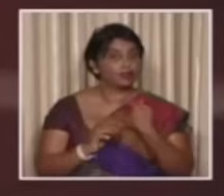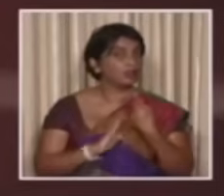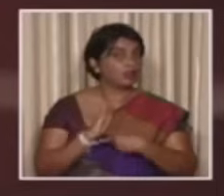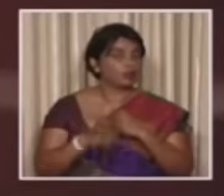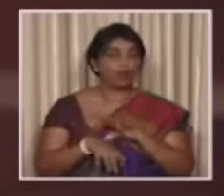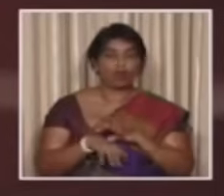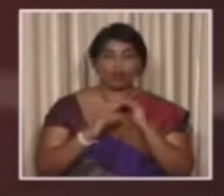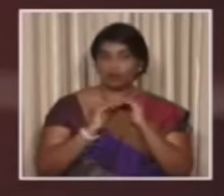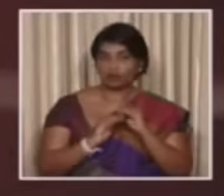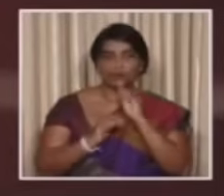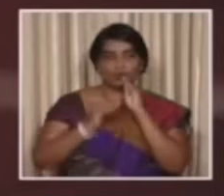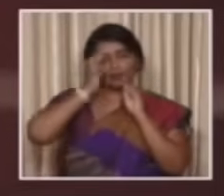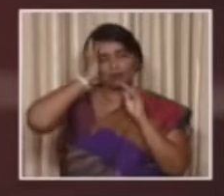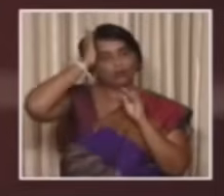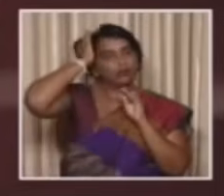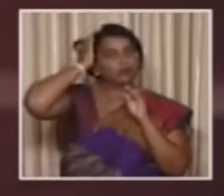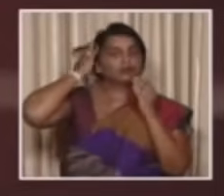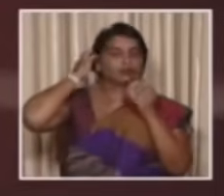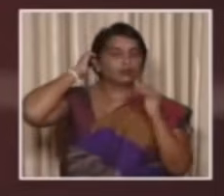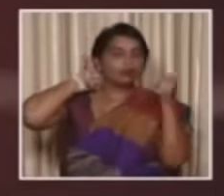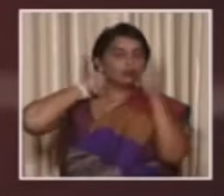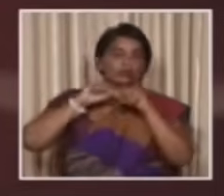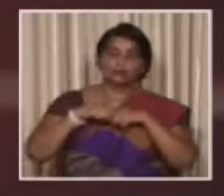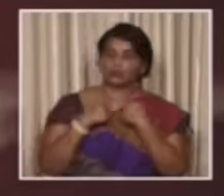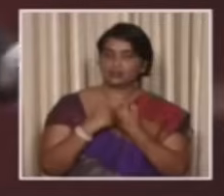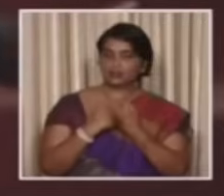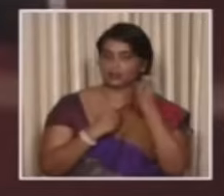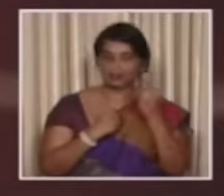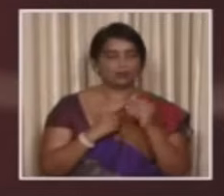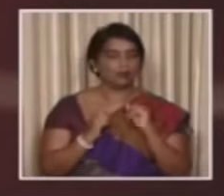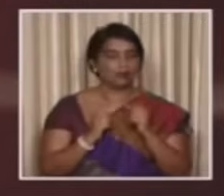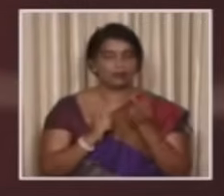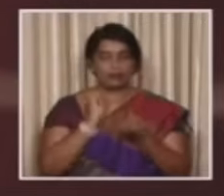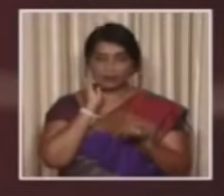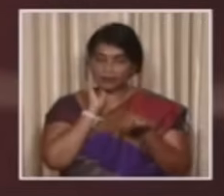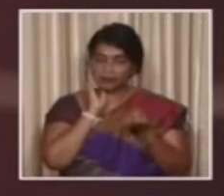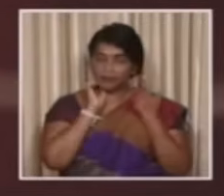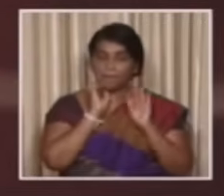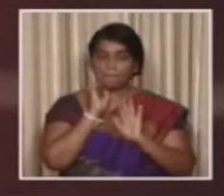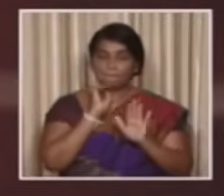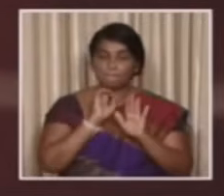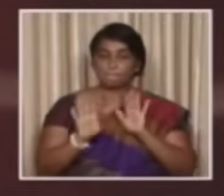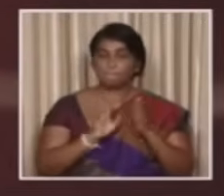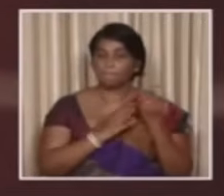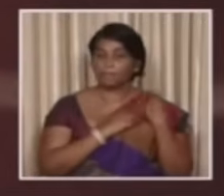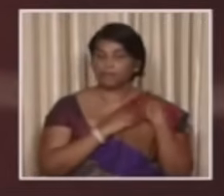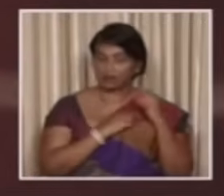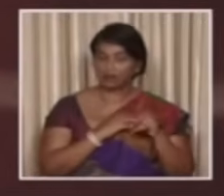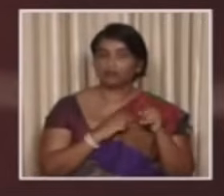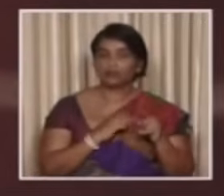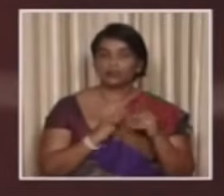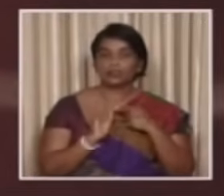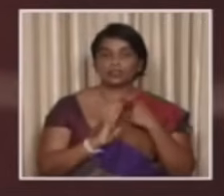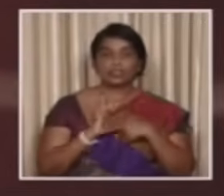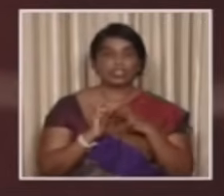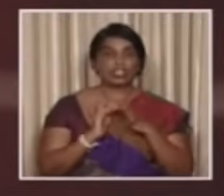ලංකා හොස්පිටල් එක නිකම්ම ඒකත් අරක්කු සමාගමට ගියා. මොකද වැඩිපුර ඒකේ පාලන බලයේ තියෙන ශාස් තිබුණේ ශ්‍රී